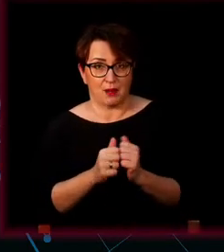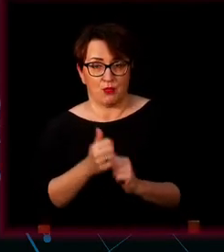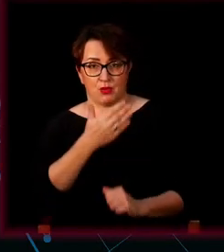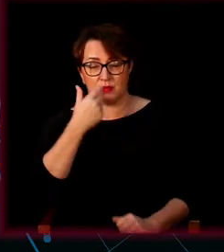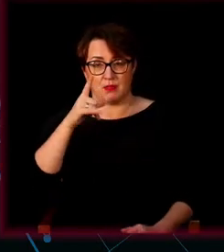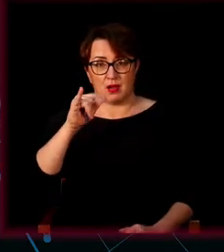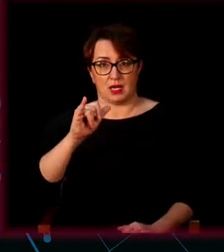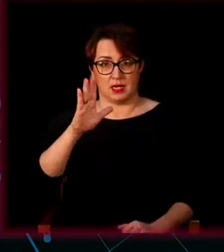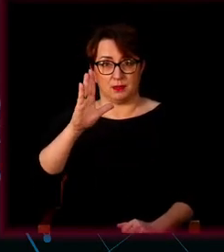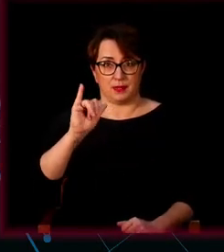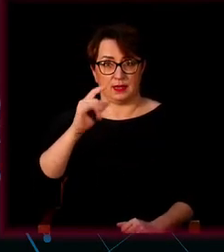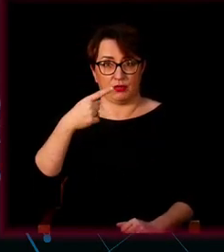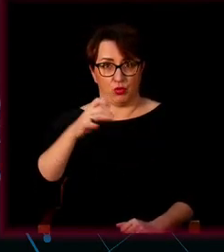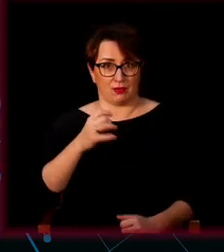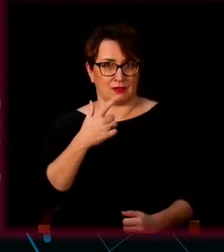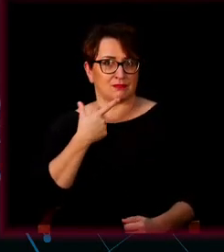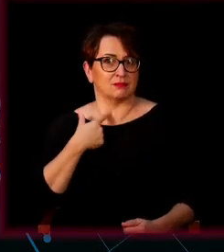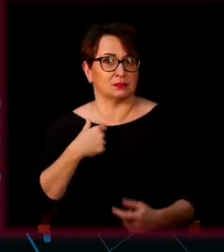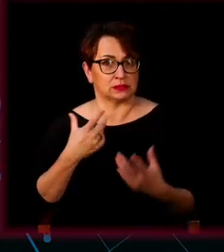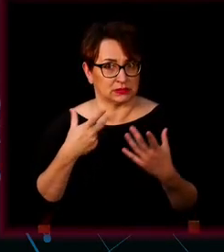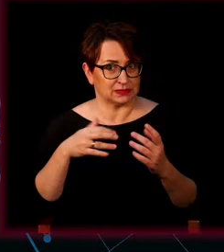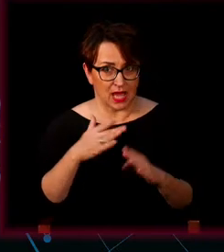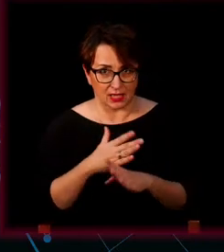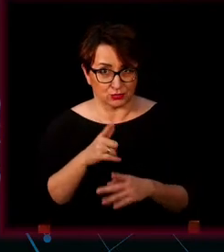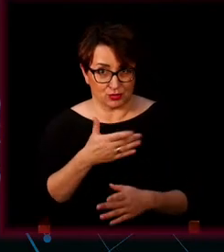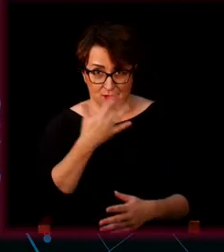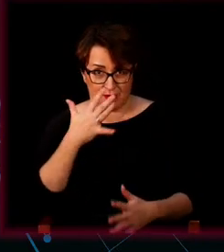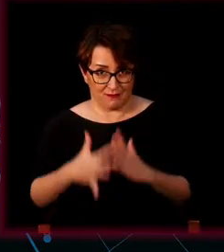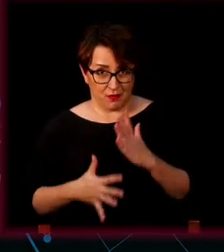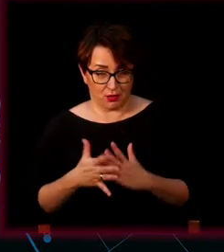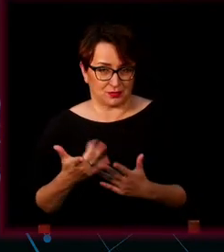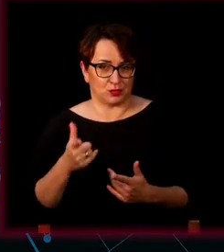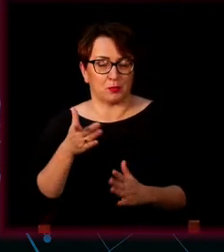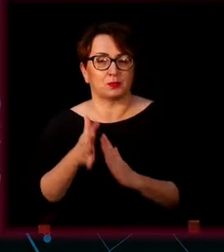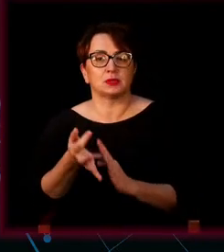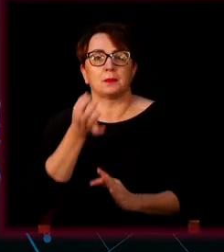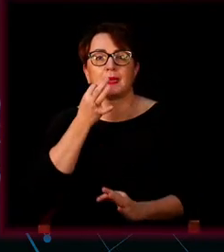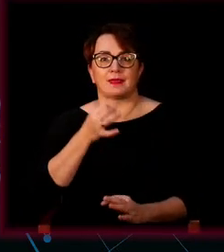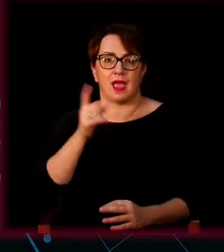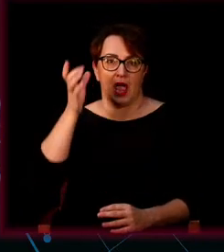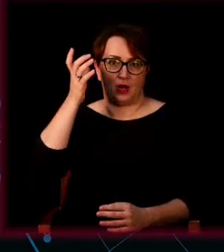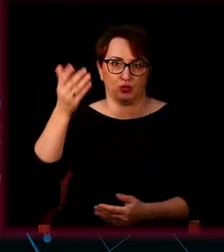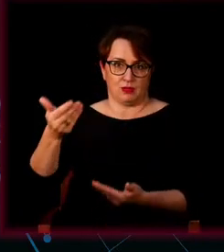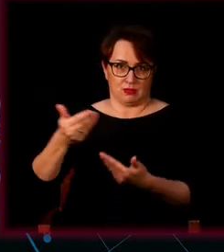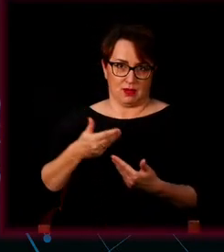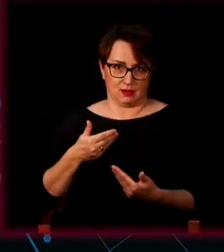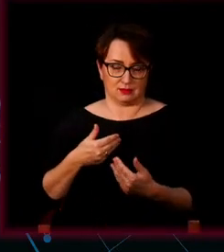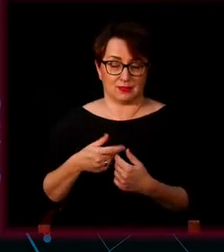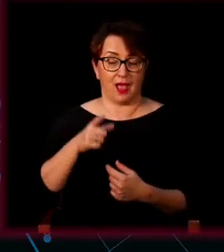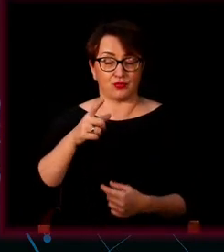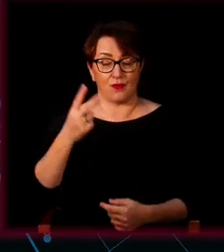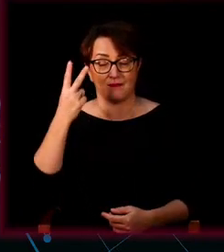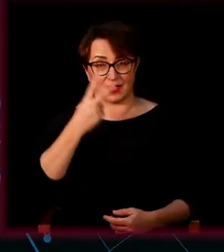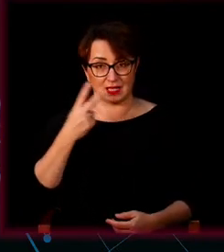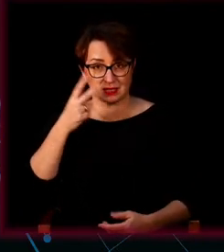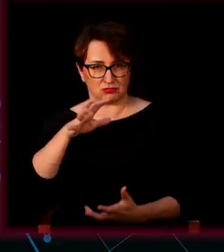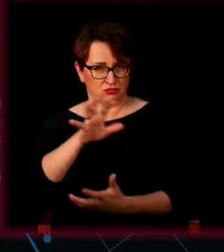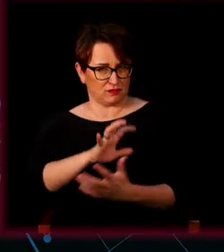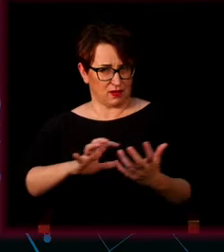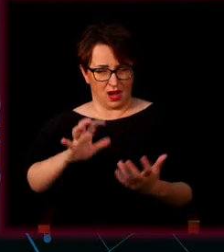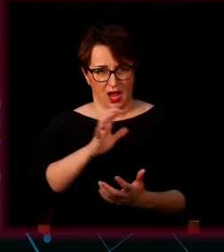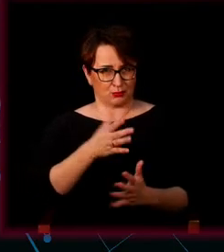wojny. To są oczywiście wszystko pytania, z którymi nas pozostawia Le Guin. Natomiast sama ta wizja po prostu